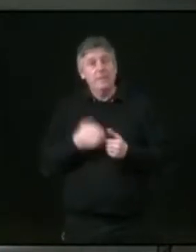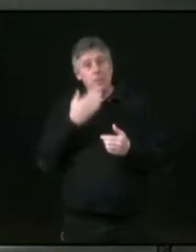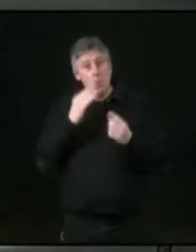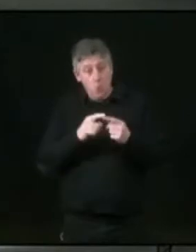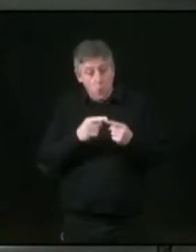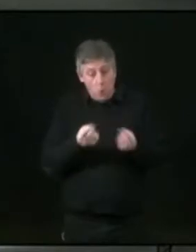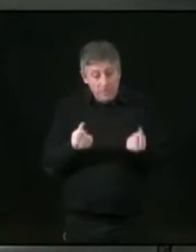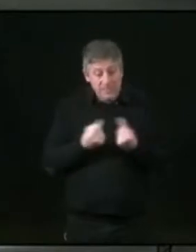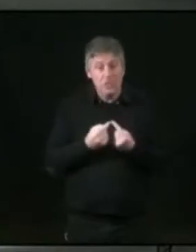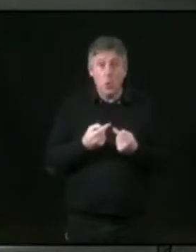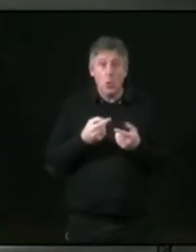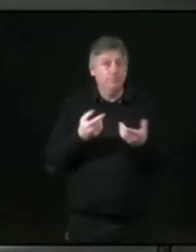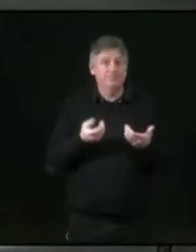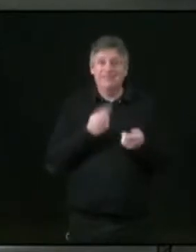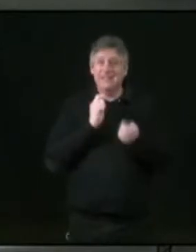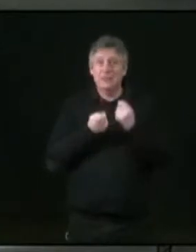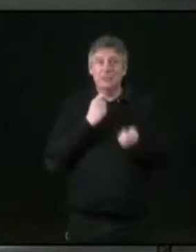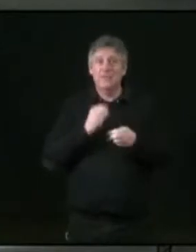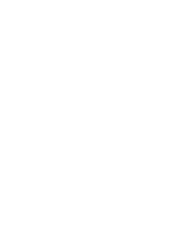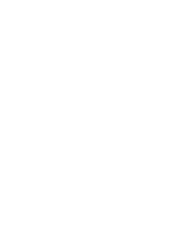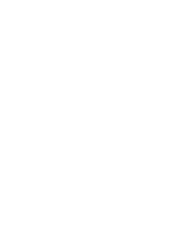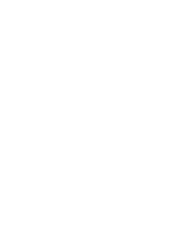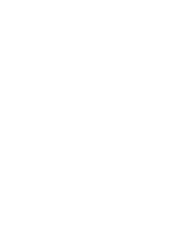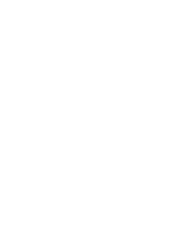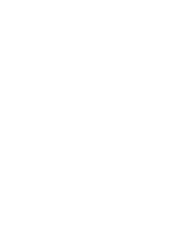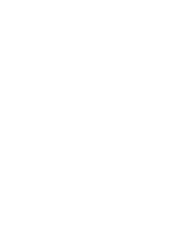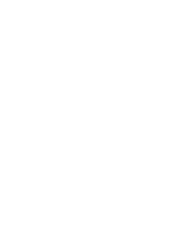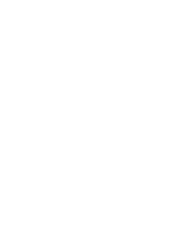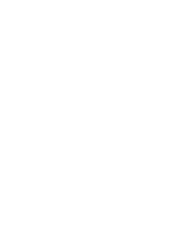commission et on n'avait pas l'information en commission en discutant.